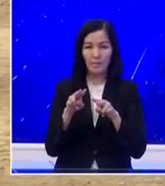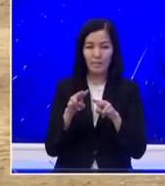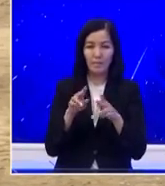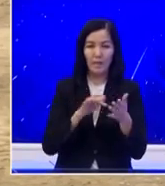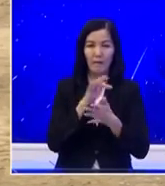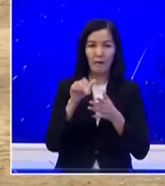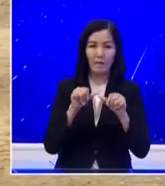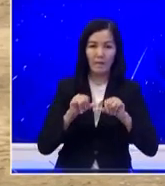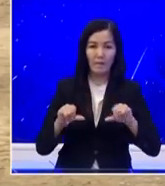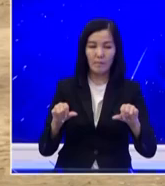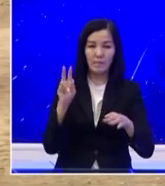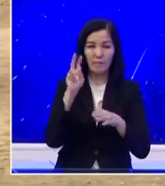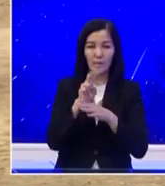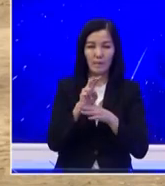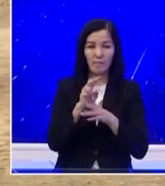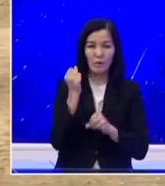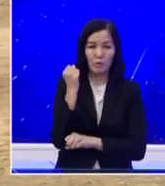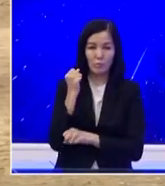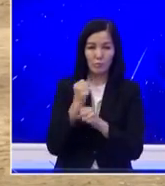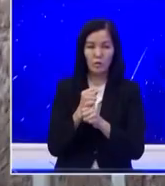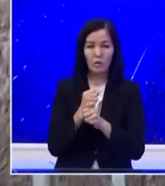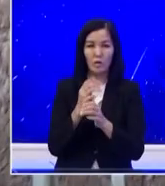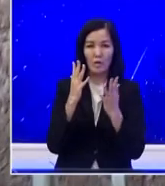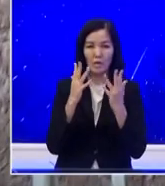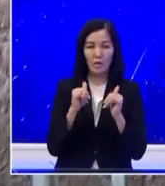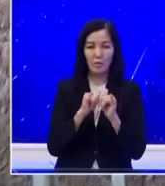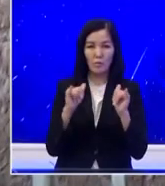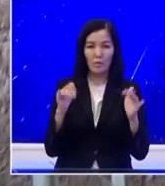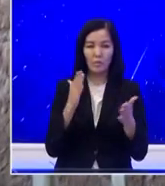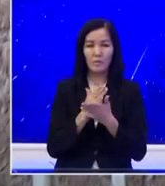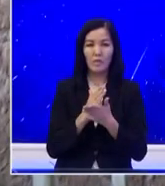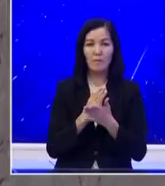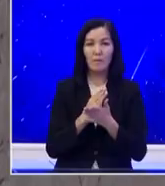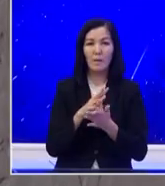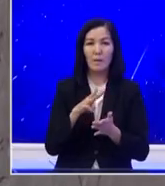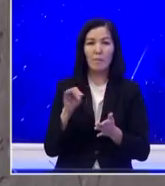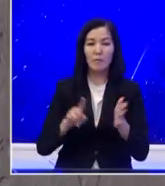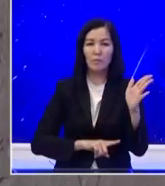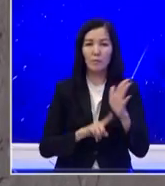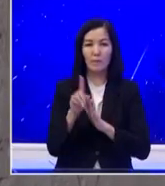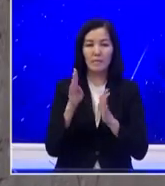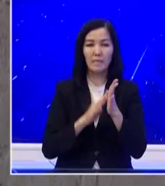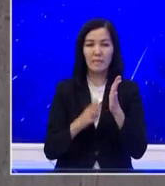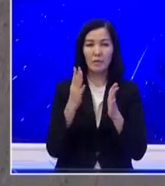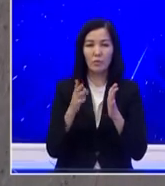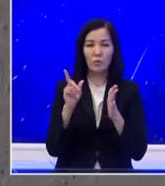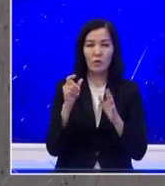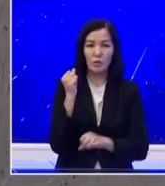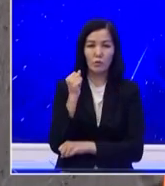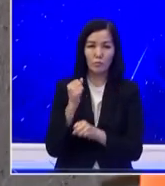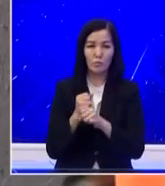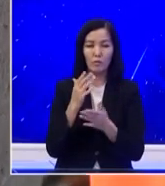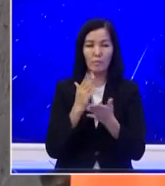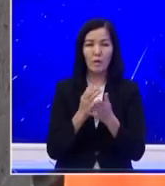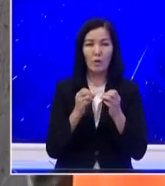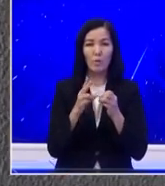қалалық комиссия шығып, мынау жұмысшыларын көбейтіп жатырмыз. Жөндеу жұмыстары маусымның басында басталған 84 адам жұмыс істеп жатыр. Оның 12-сі